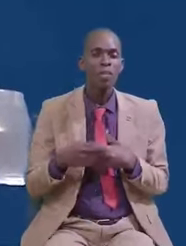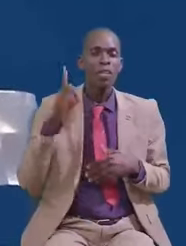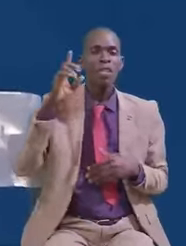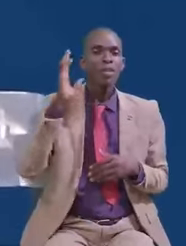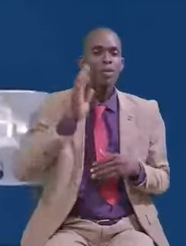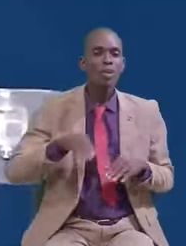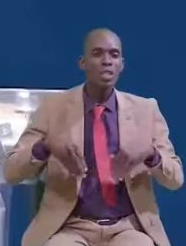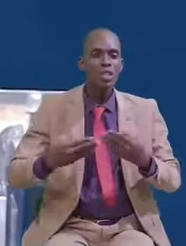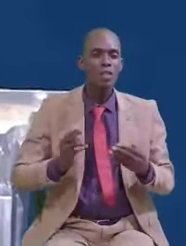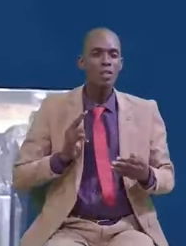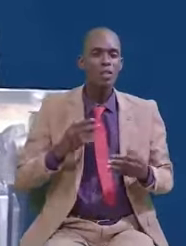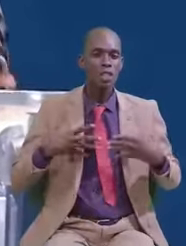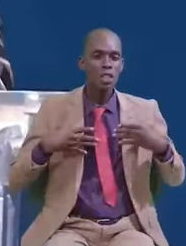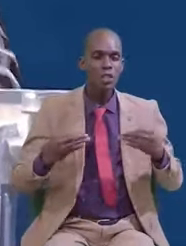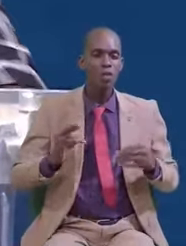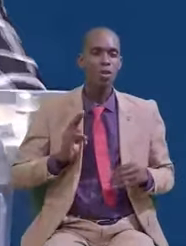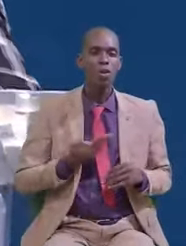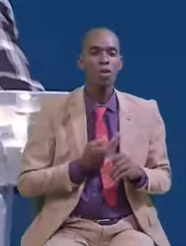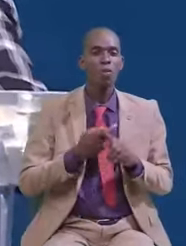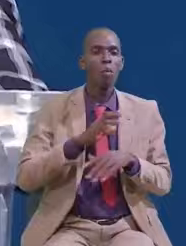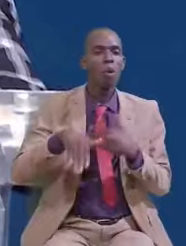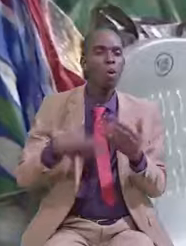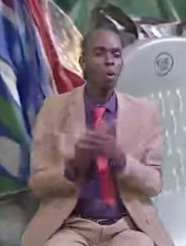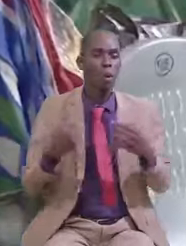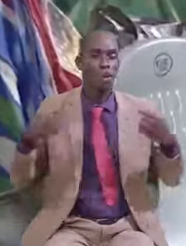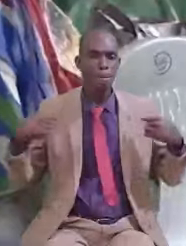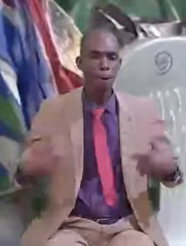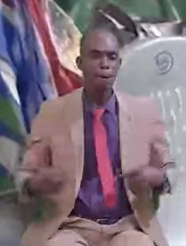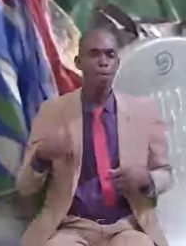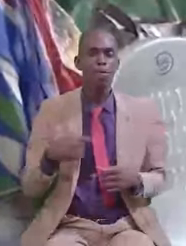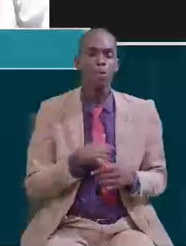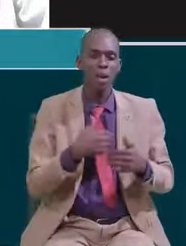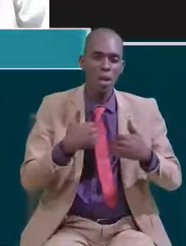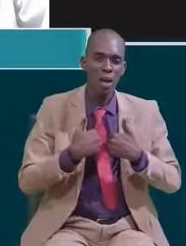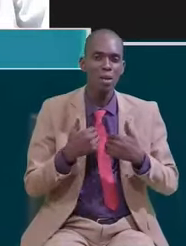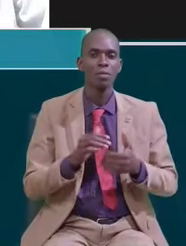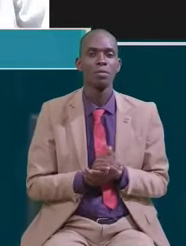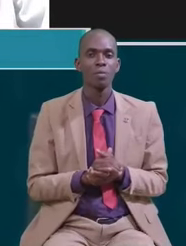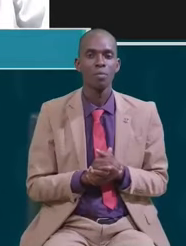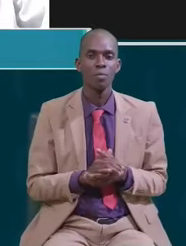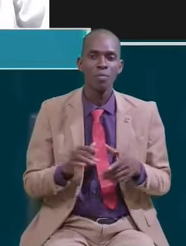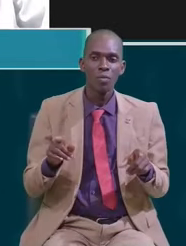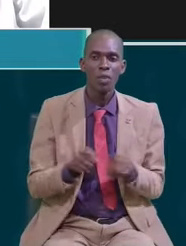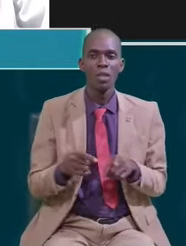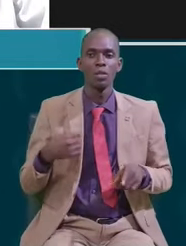Il va nous libérer de nos douleurs. Comme nous venons à Christ,